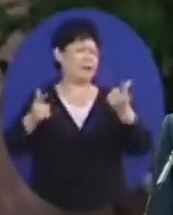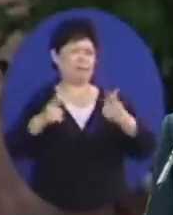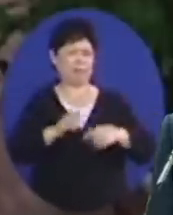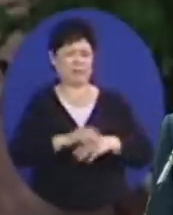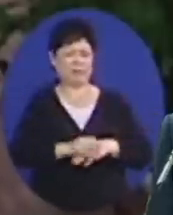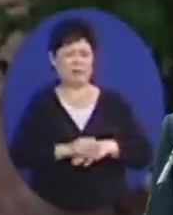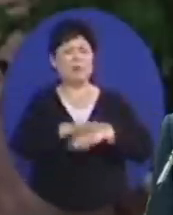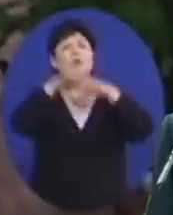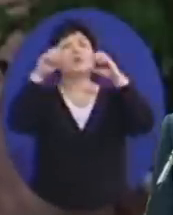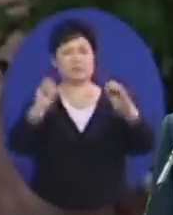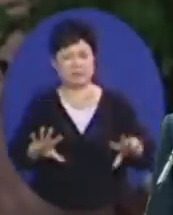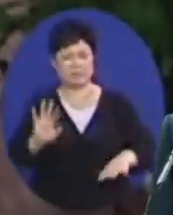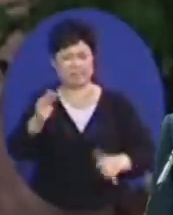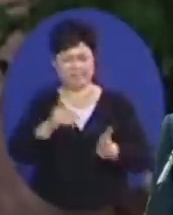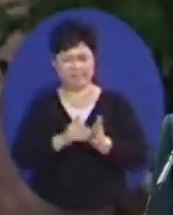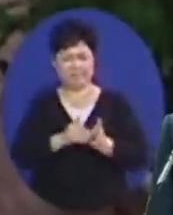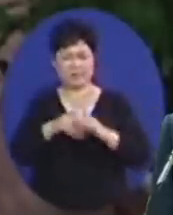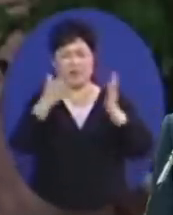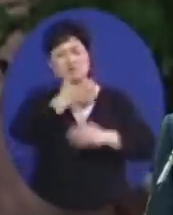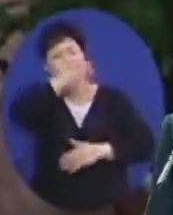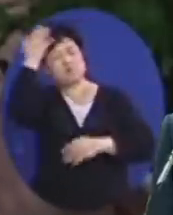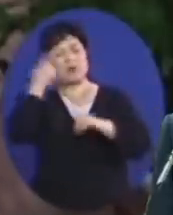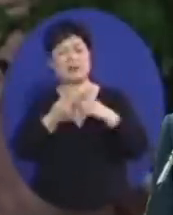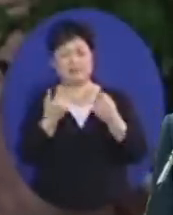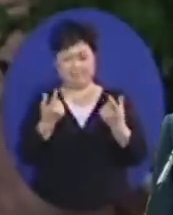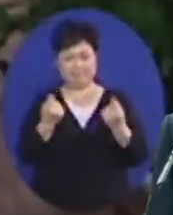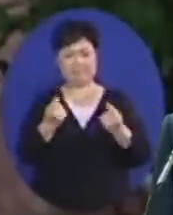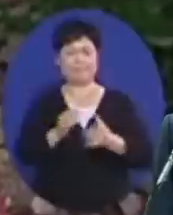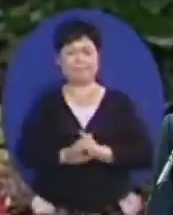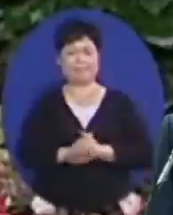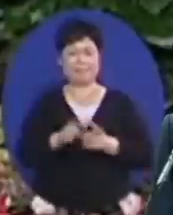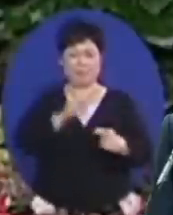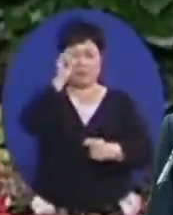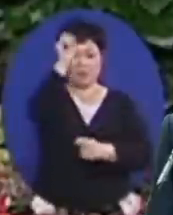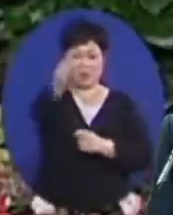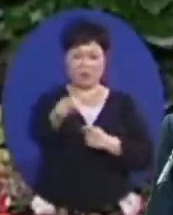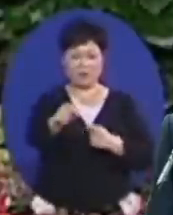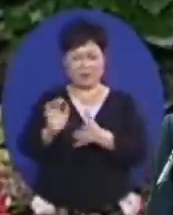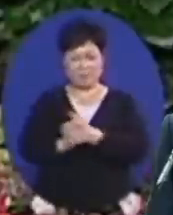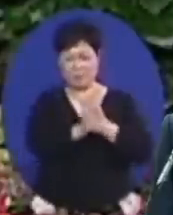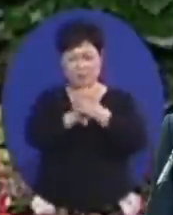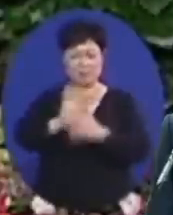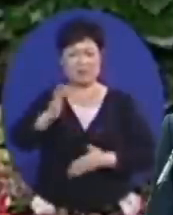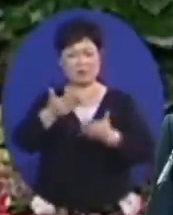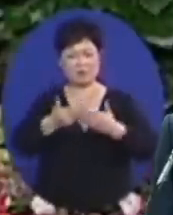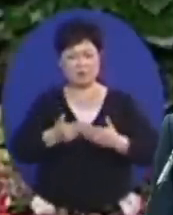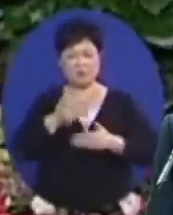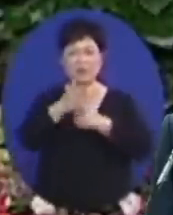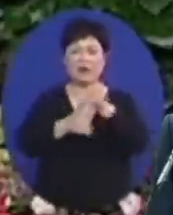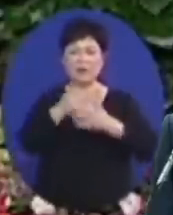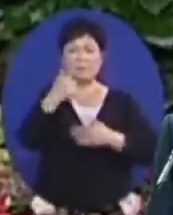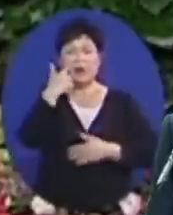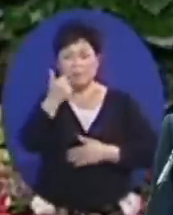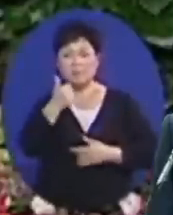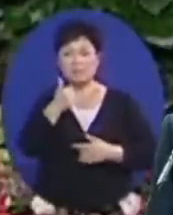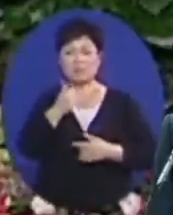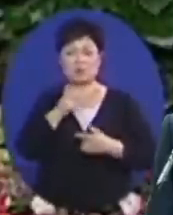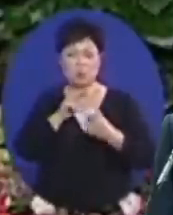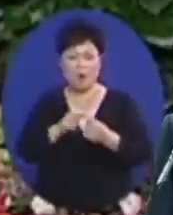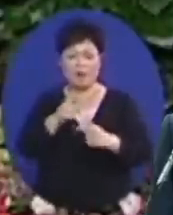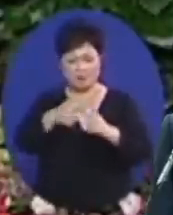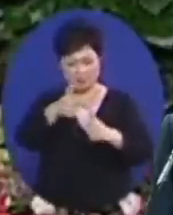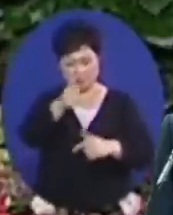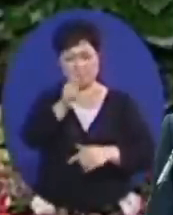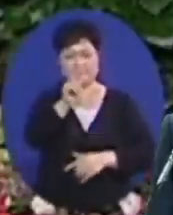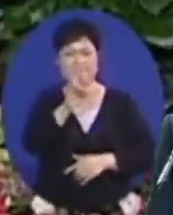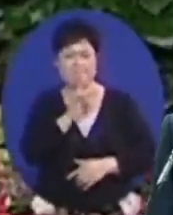것입니다. 다 꿈같은 일인 것입니다. 영원한 벗이 되어주는 이는 하나님 아버지와 예수님밖에